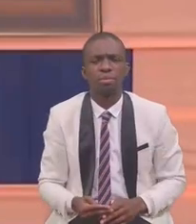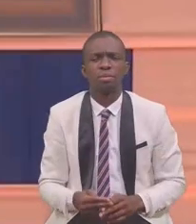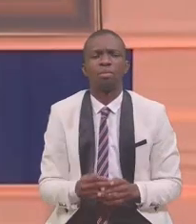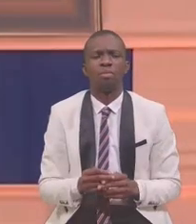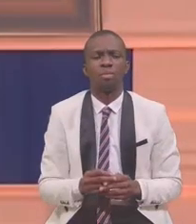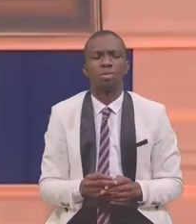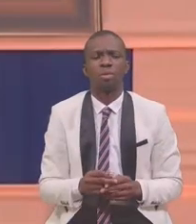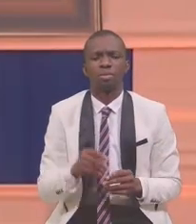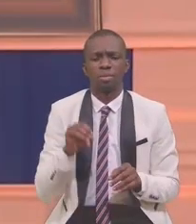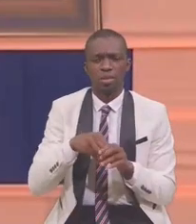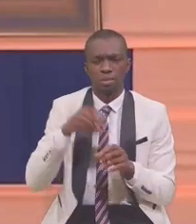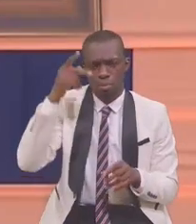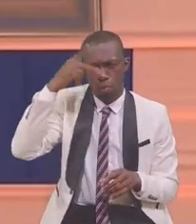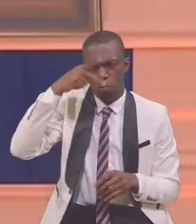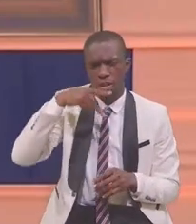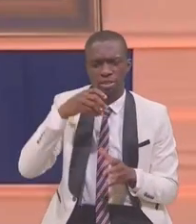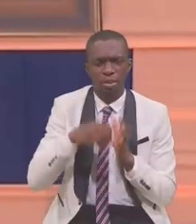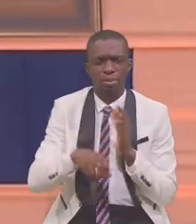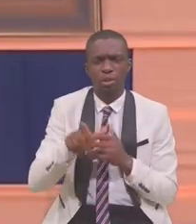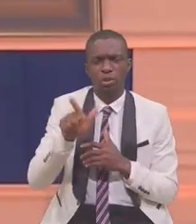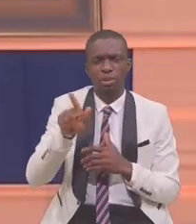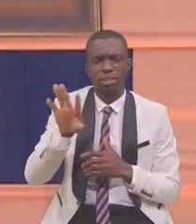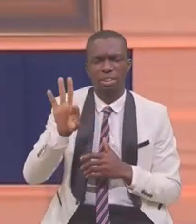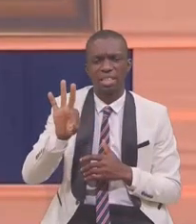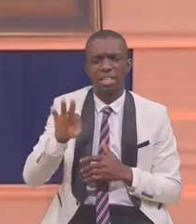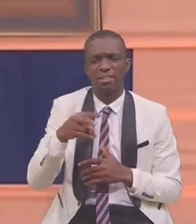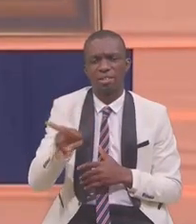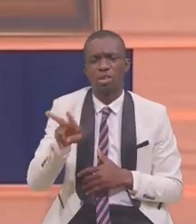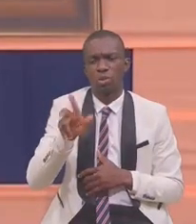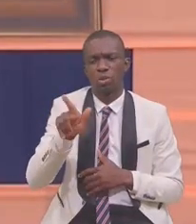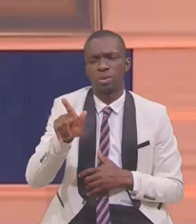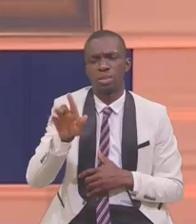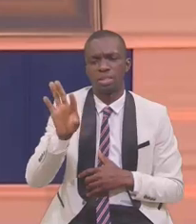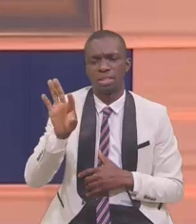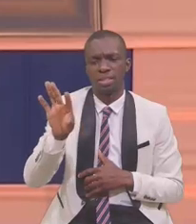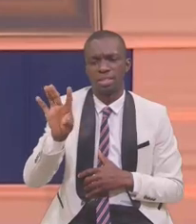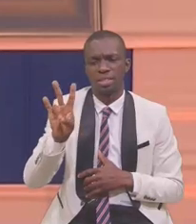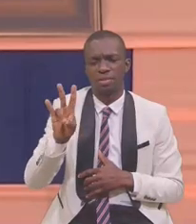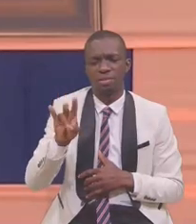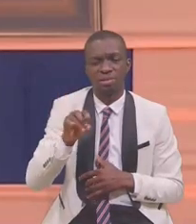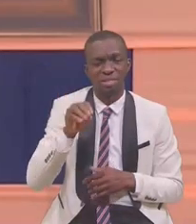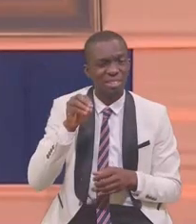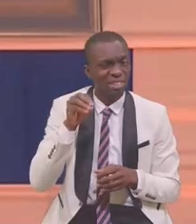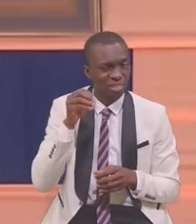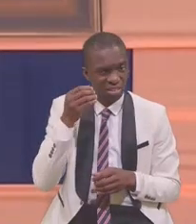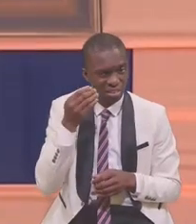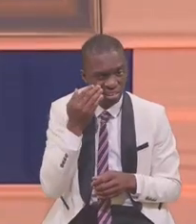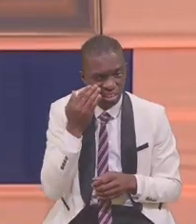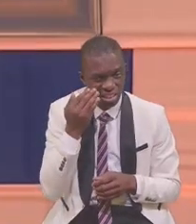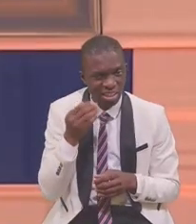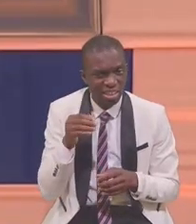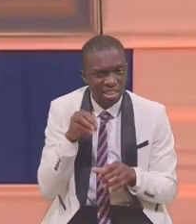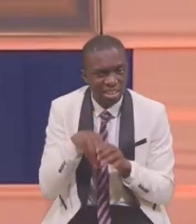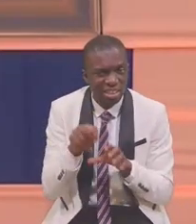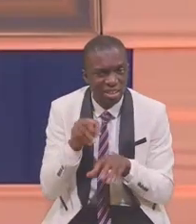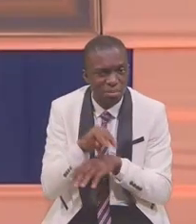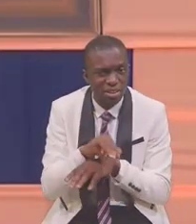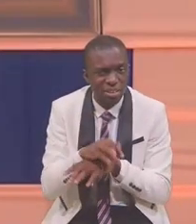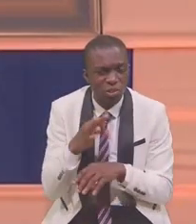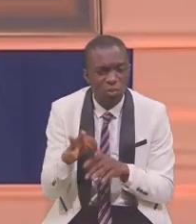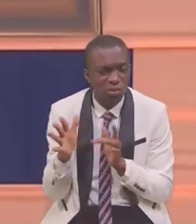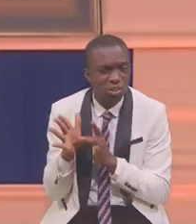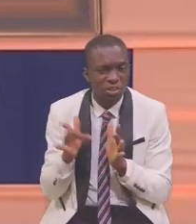Proverbe 29, 27, vous voyez. Parce que dans le message de Jésus et dans la déclaration de Jésus,